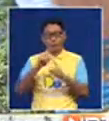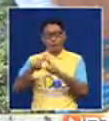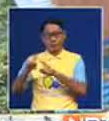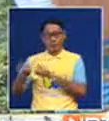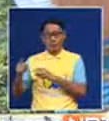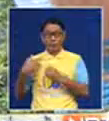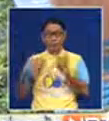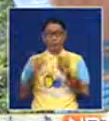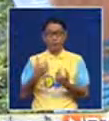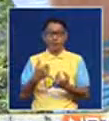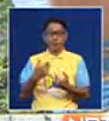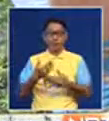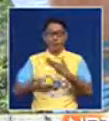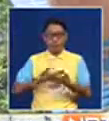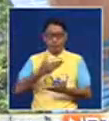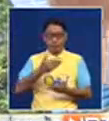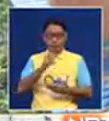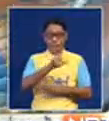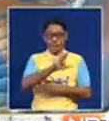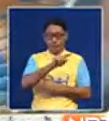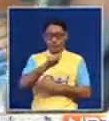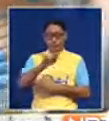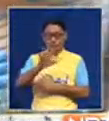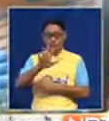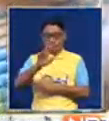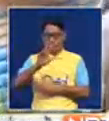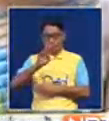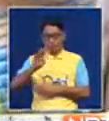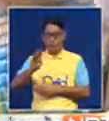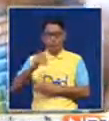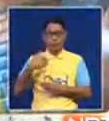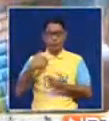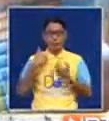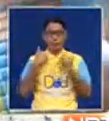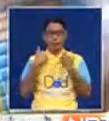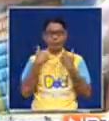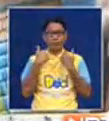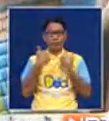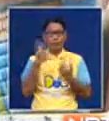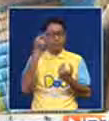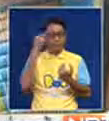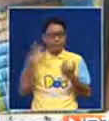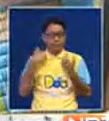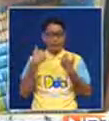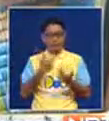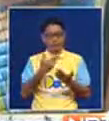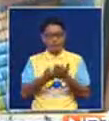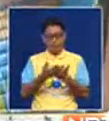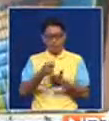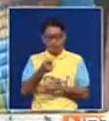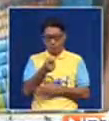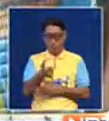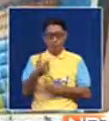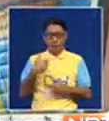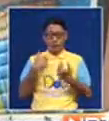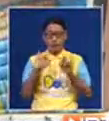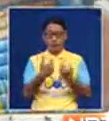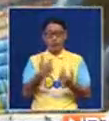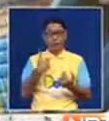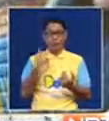าก็จะขายกันที่ใบละ35บาท3ใบ100บาทนะครับช่วงนี้รายได้ก็ยังไม่มากนักเนื่องจากเพิ่งที่จะเ